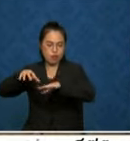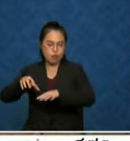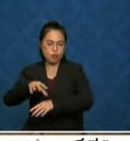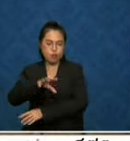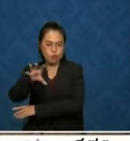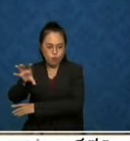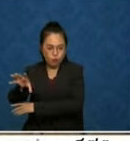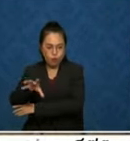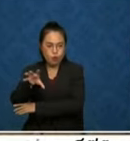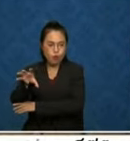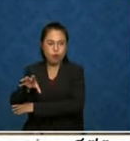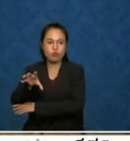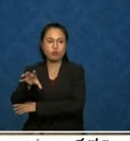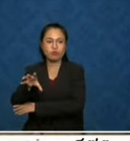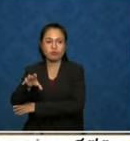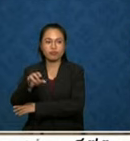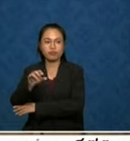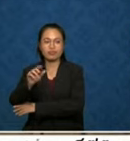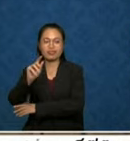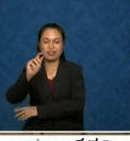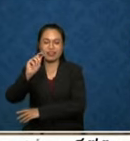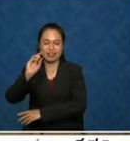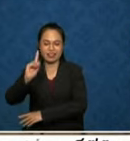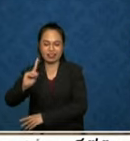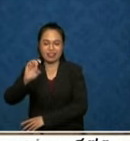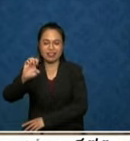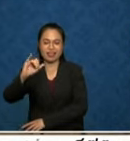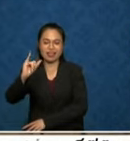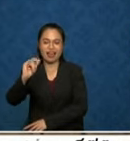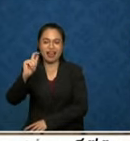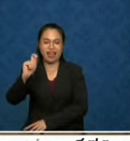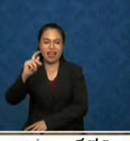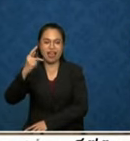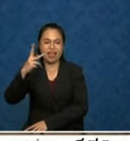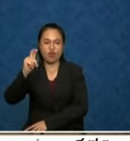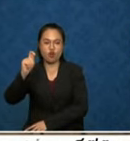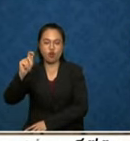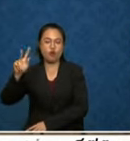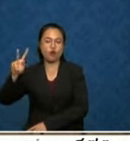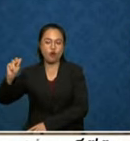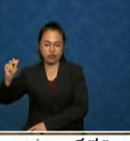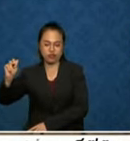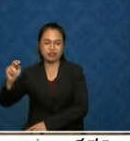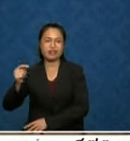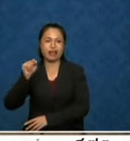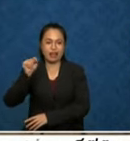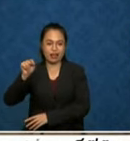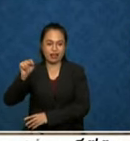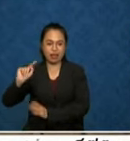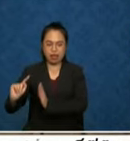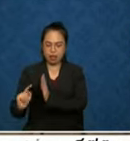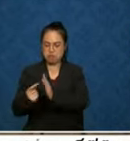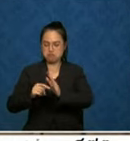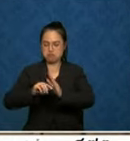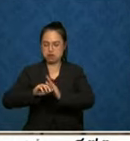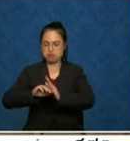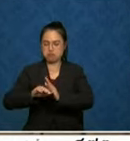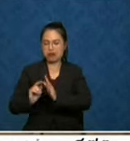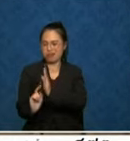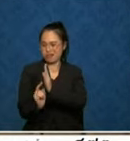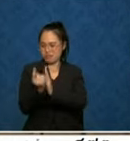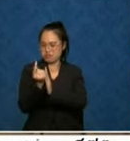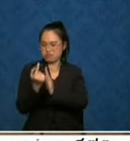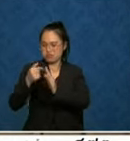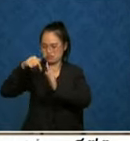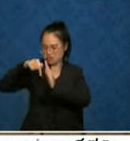คอนนะคะที่โด่งดังขึ้นมาเป็นเพียงแค่ยอดภูเขาของฐานน้ำแข็งอีกมากมายที่น่าจะโ